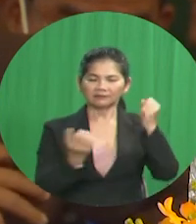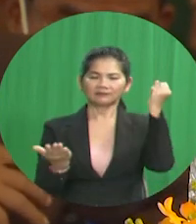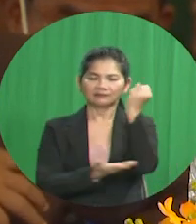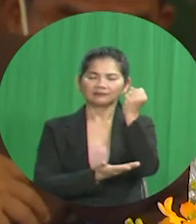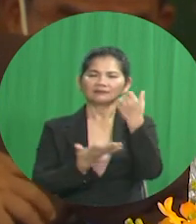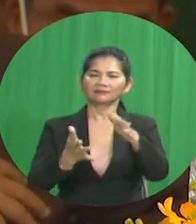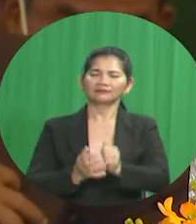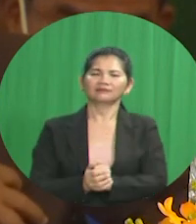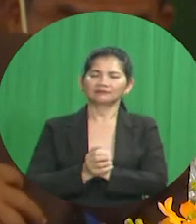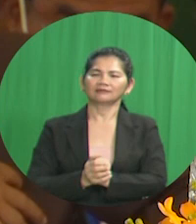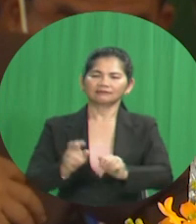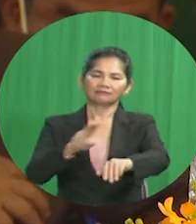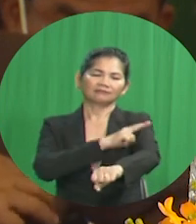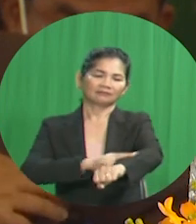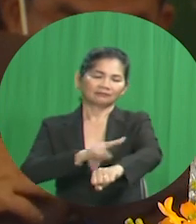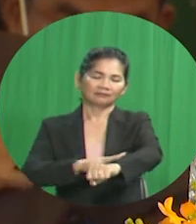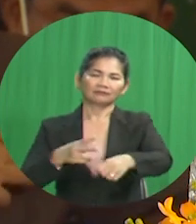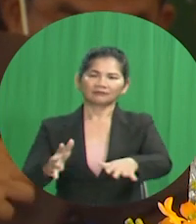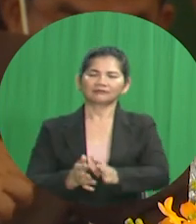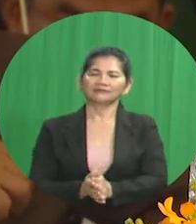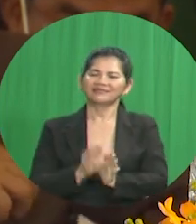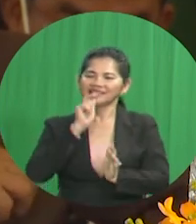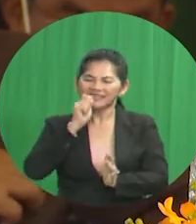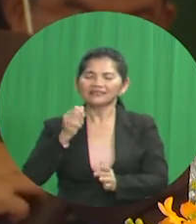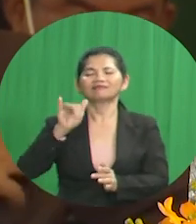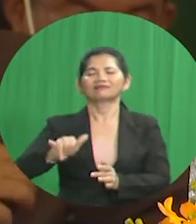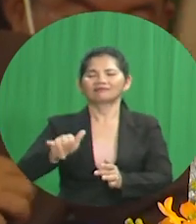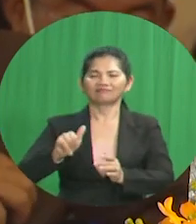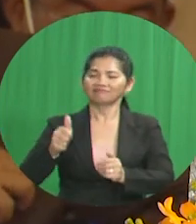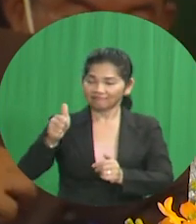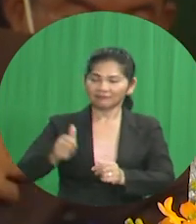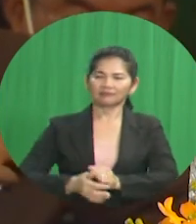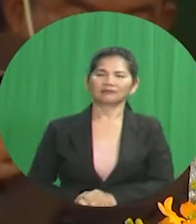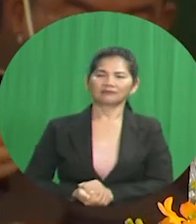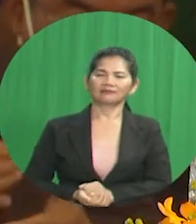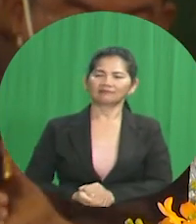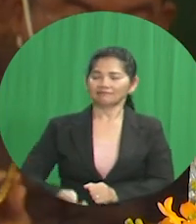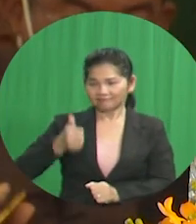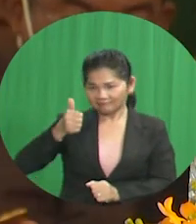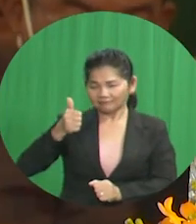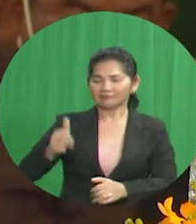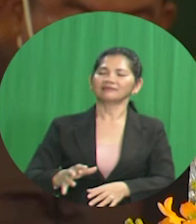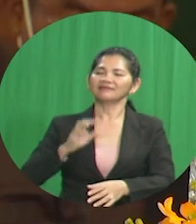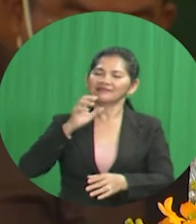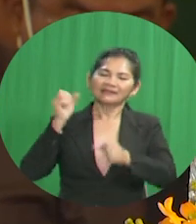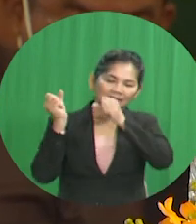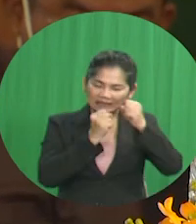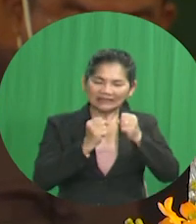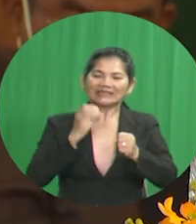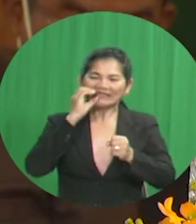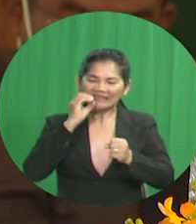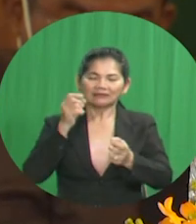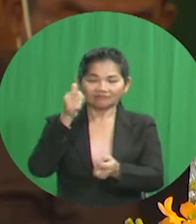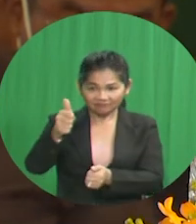ងសាក់អំពើមើលគ្មានខ្ញុំអត់តាត់បាក់ទេកុំឆ្ងល់នៅខាំអំពើបានហើយទេ